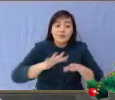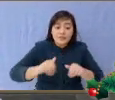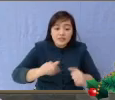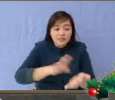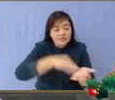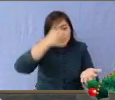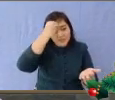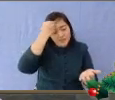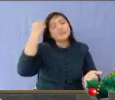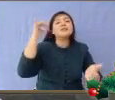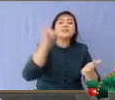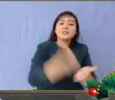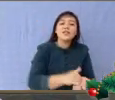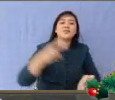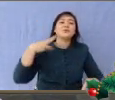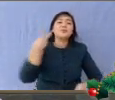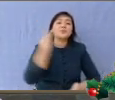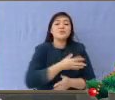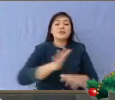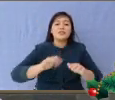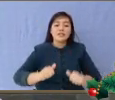You can free from your fear.